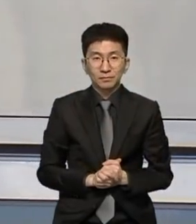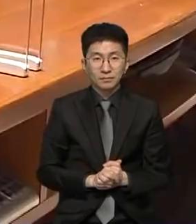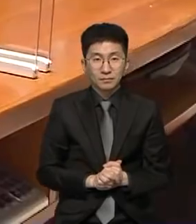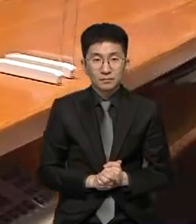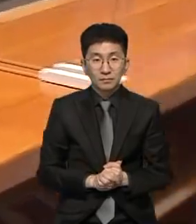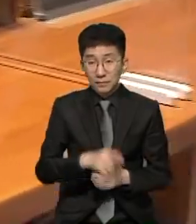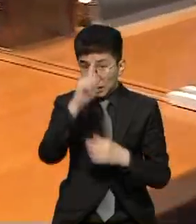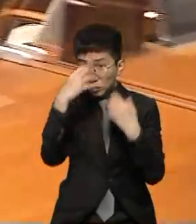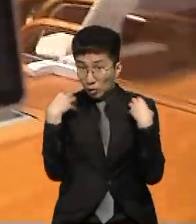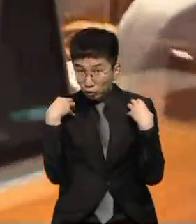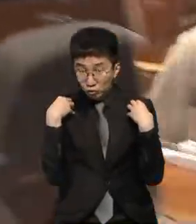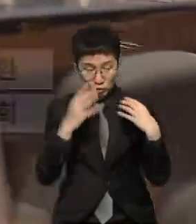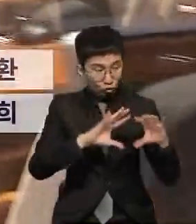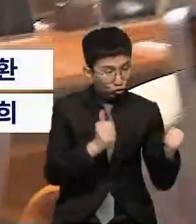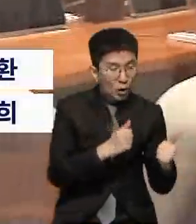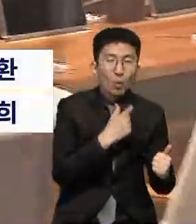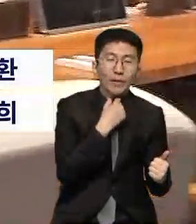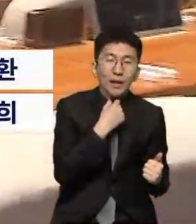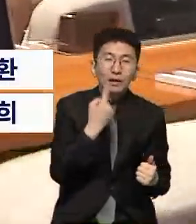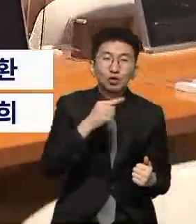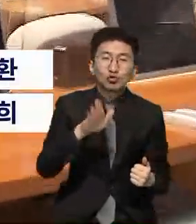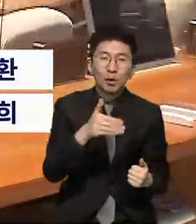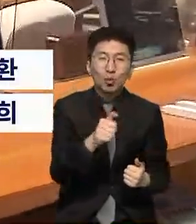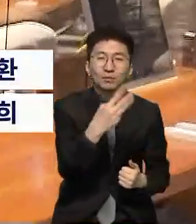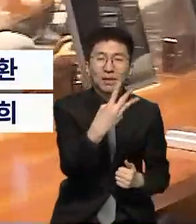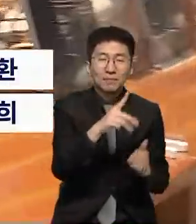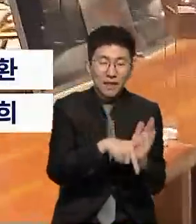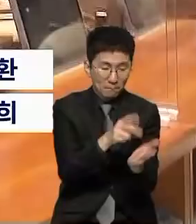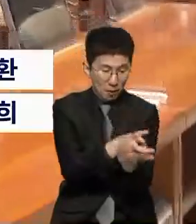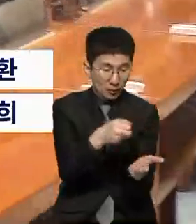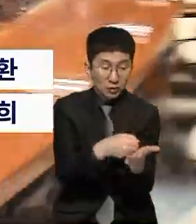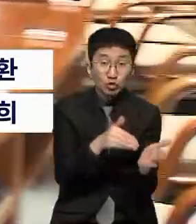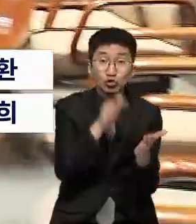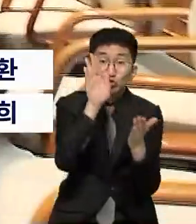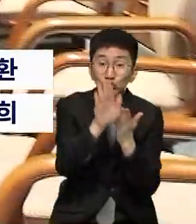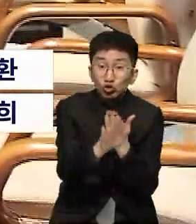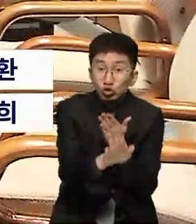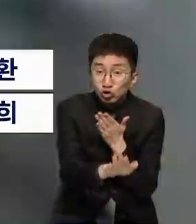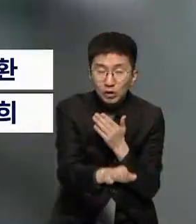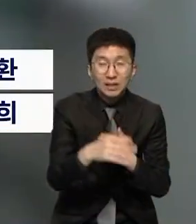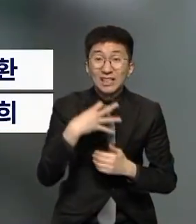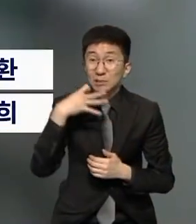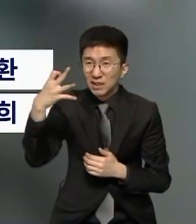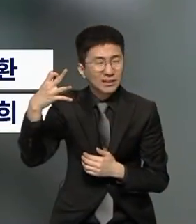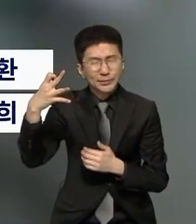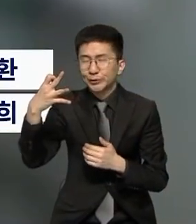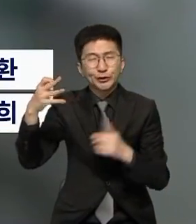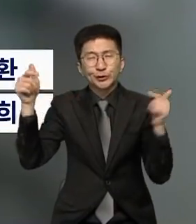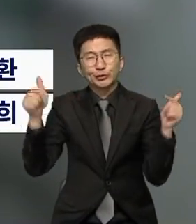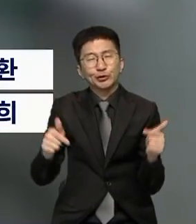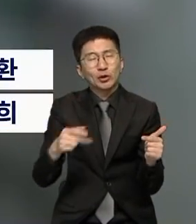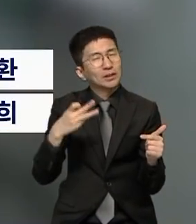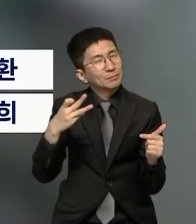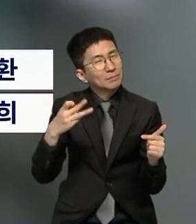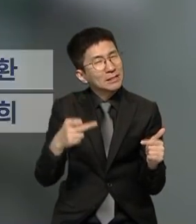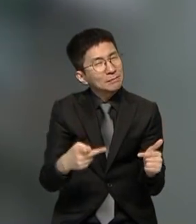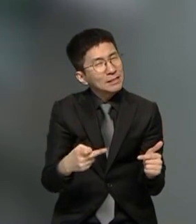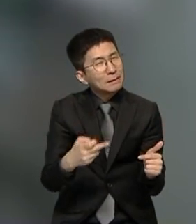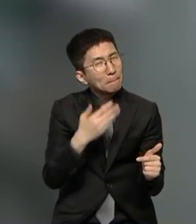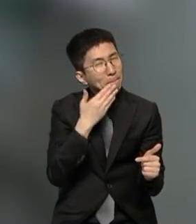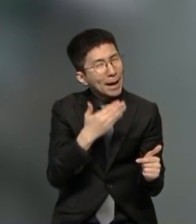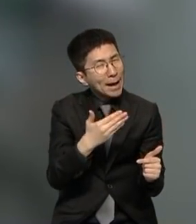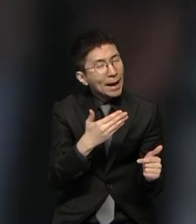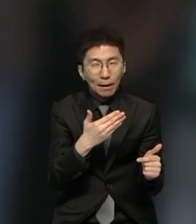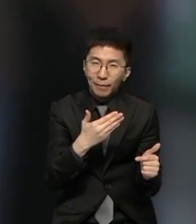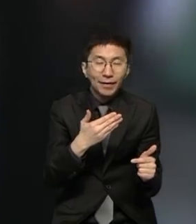의지를 보이고 있는 만큼 1953년 법제정 후 줄곧 유지해온 만 14세 기준이 이번엔 바뀔 수